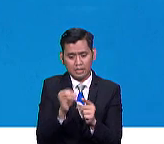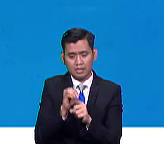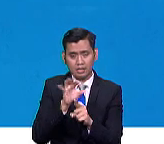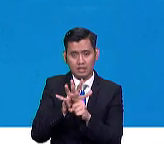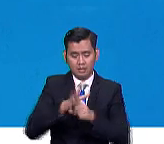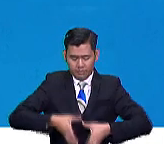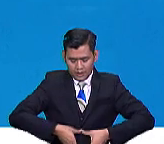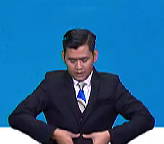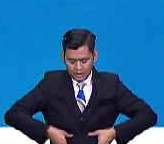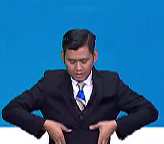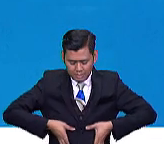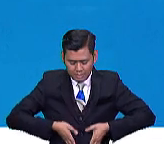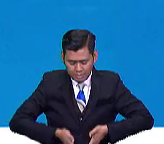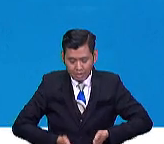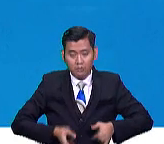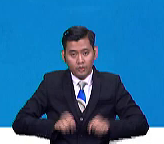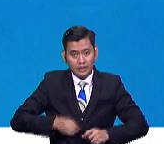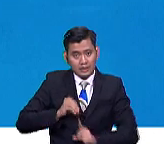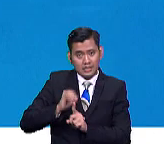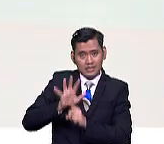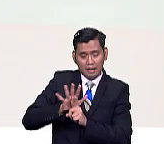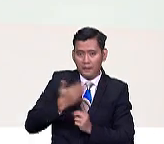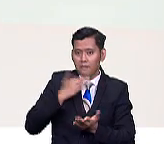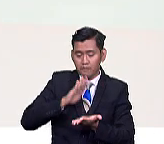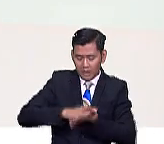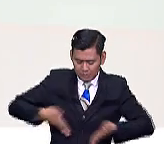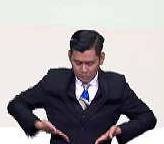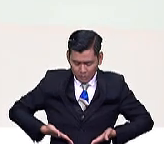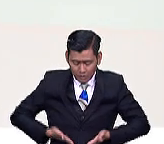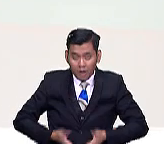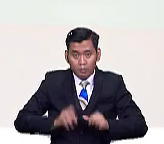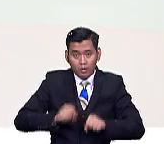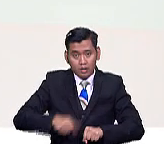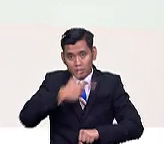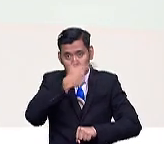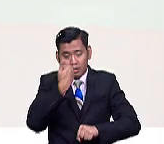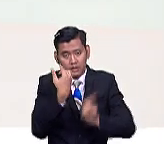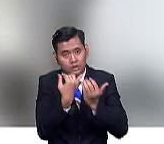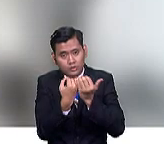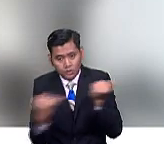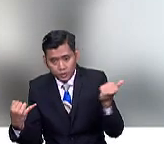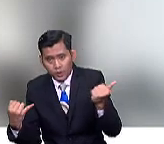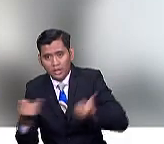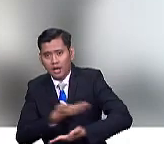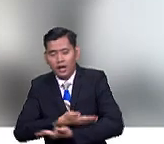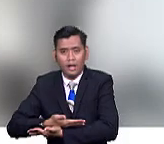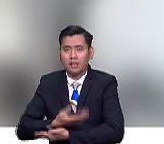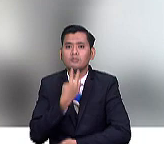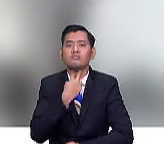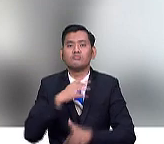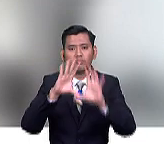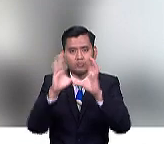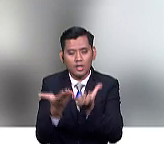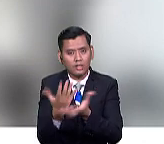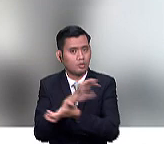rahim dan seterusnya menyebabkan keguguran. Antara komplikasi serius penggunaan tablet Cytotec tanpa